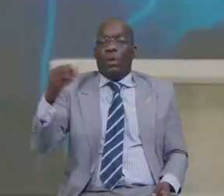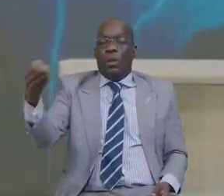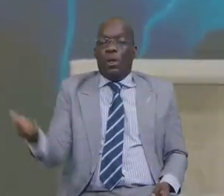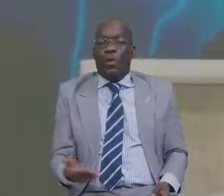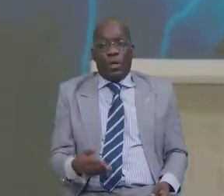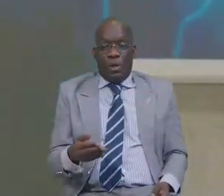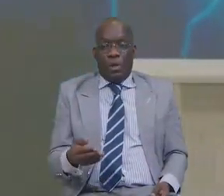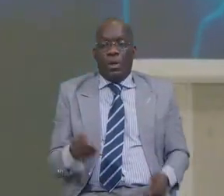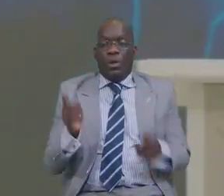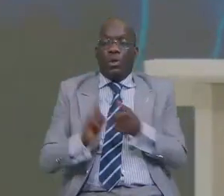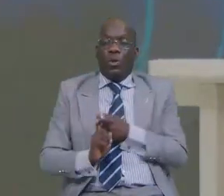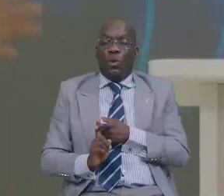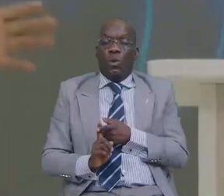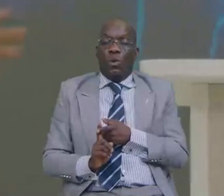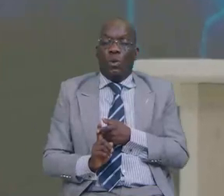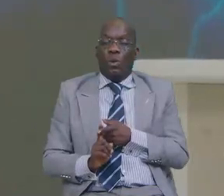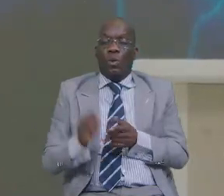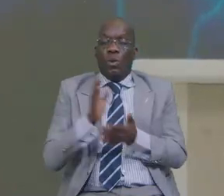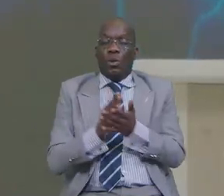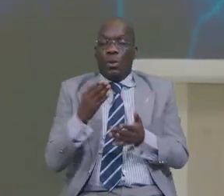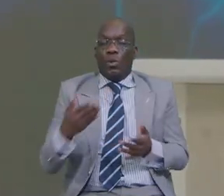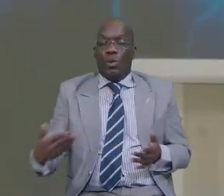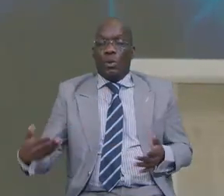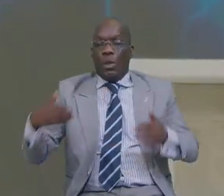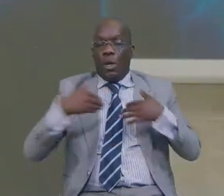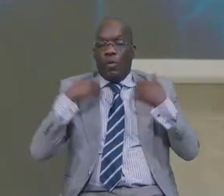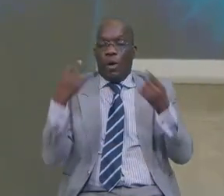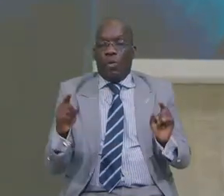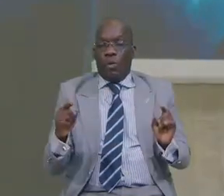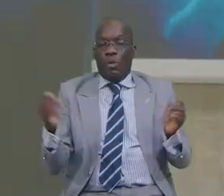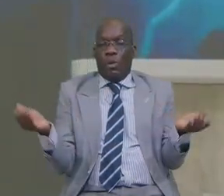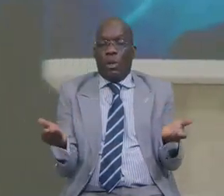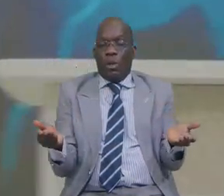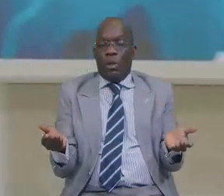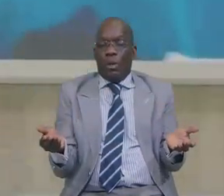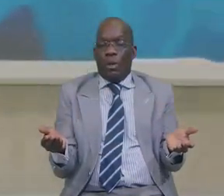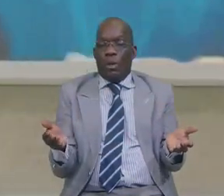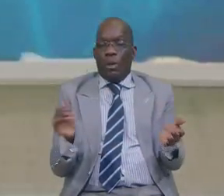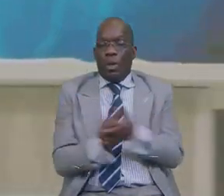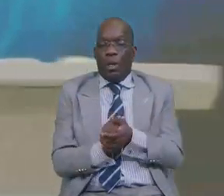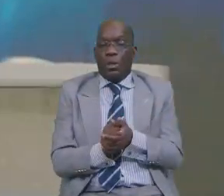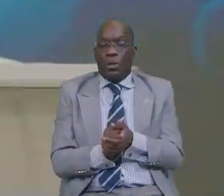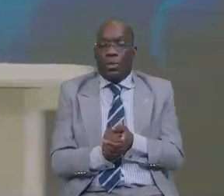J'étais invité en Grande-Bretagne il y a de cela des années. Quelque chose était arrivé ici.